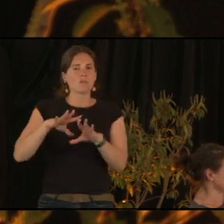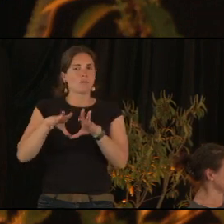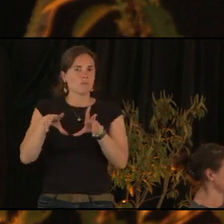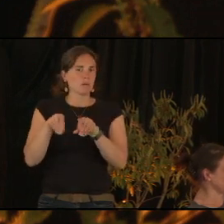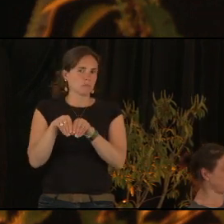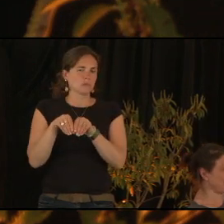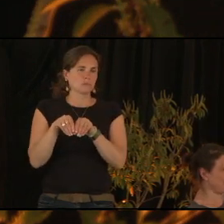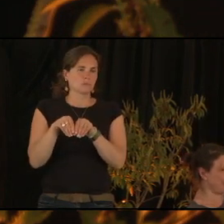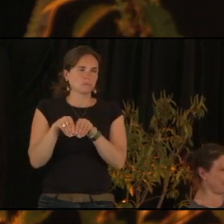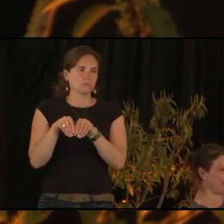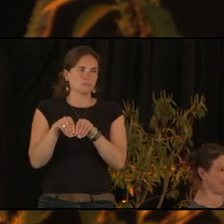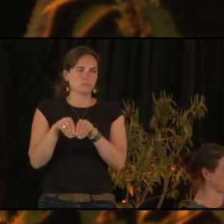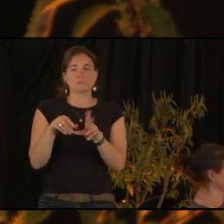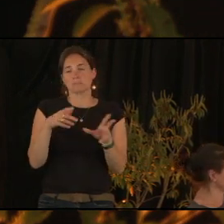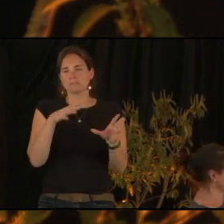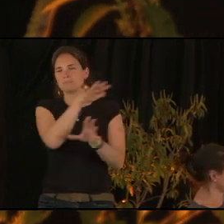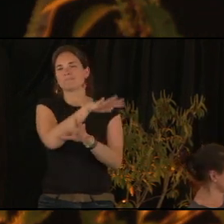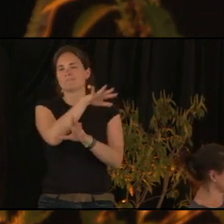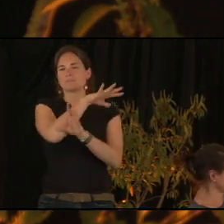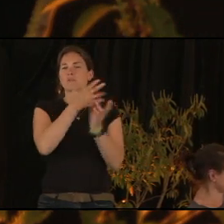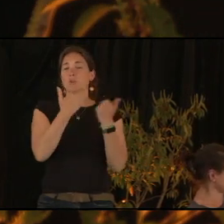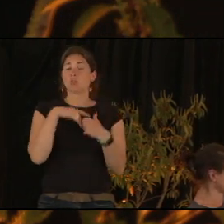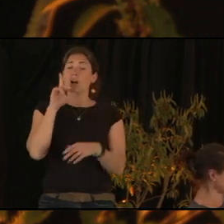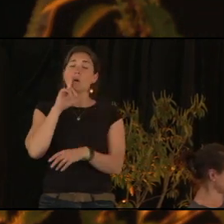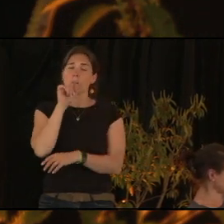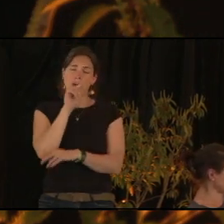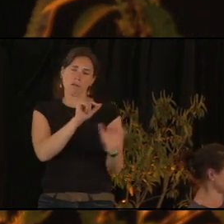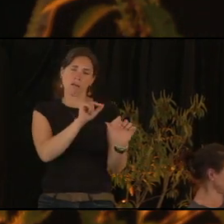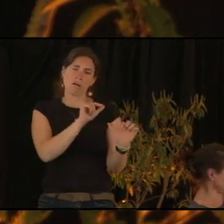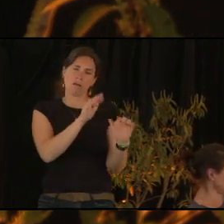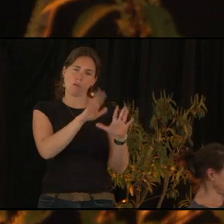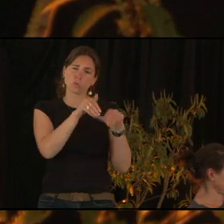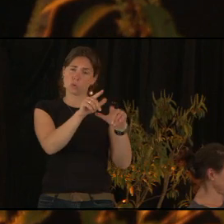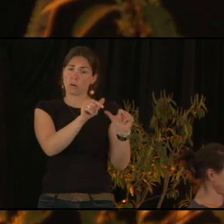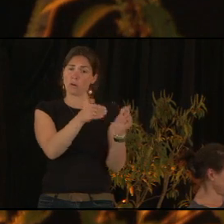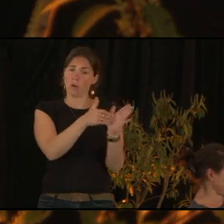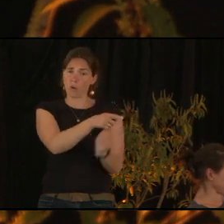Jérémy, la tragédie, elle est dans l'homme, dans ce que l'homme fait à la nature.